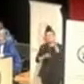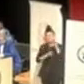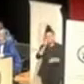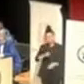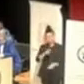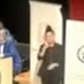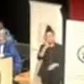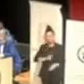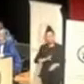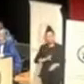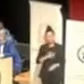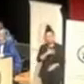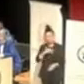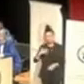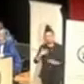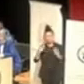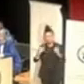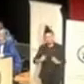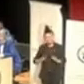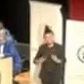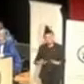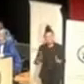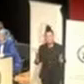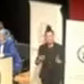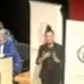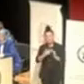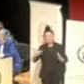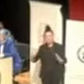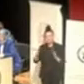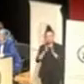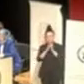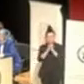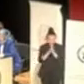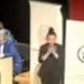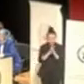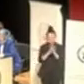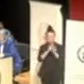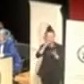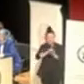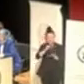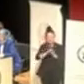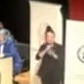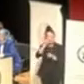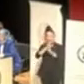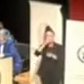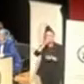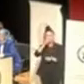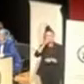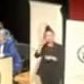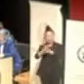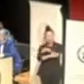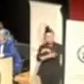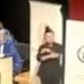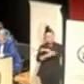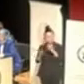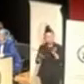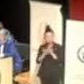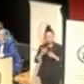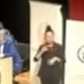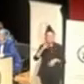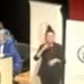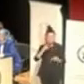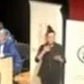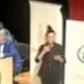çocuk annesiyim. Halen de Kütüphaneler Yayınlar Genel Müdürü yardımcılığında yönetim hizmetleri,